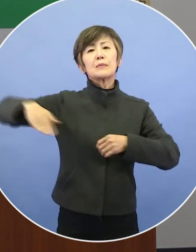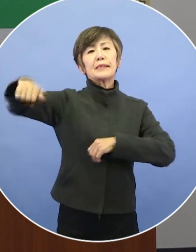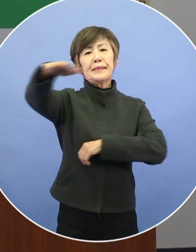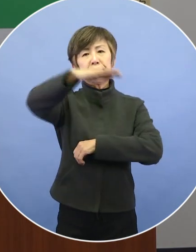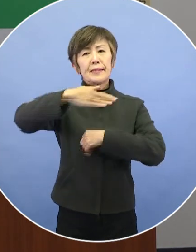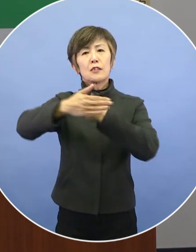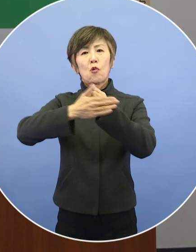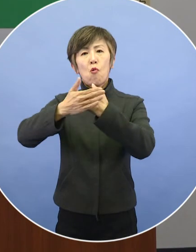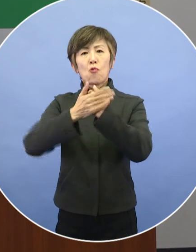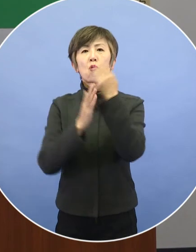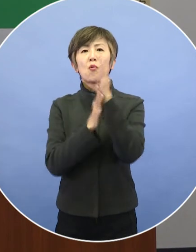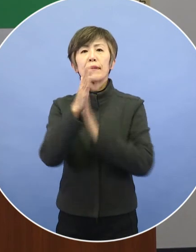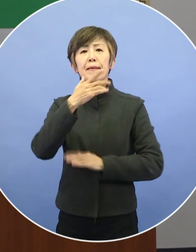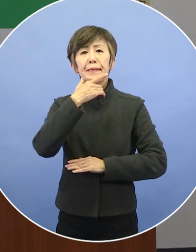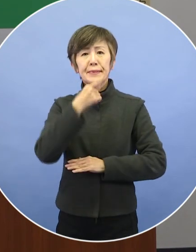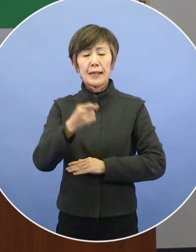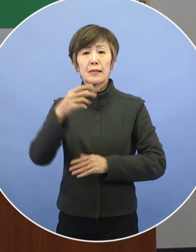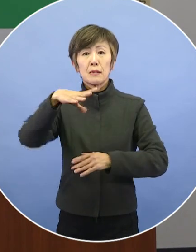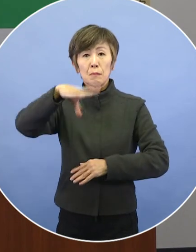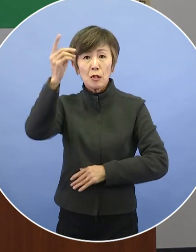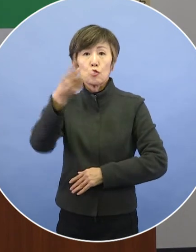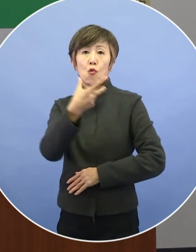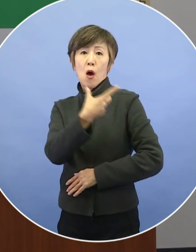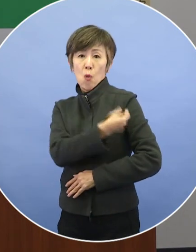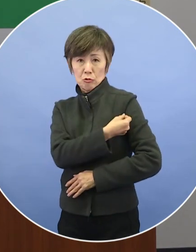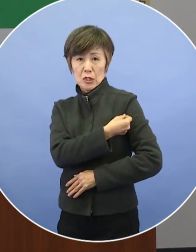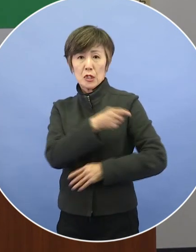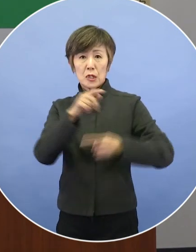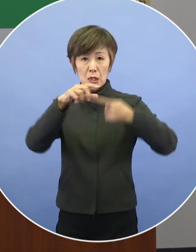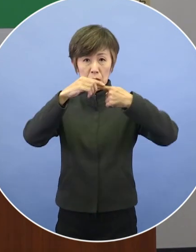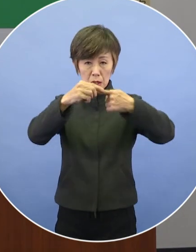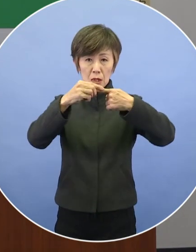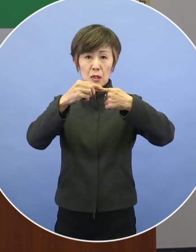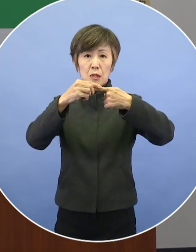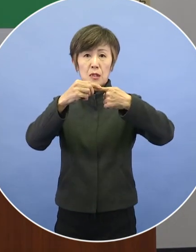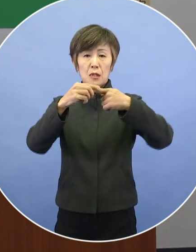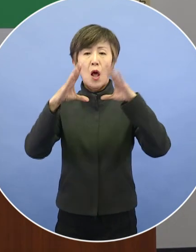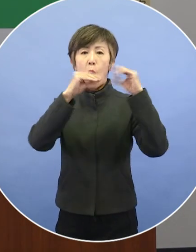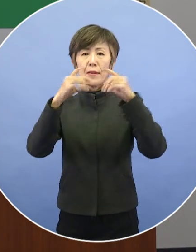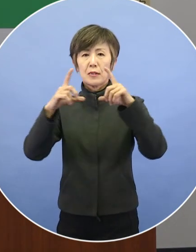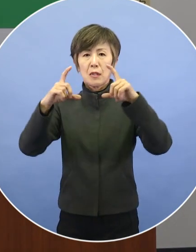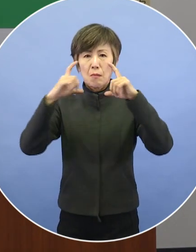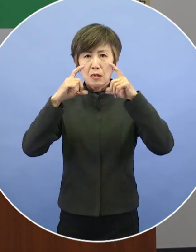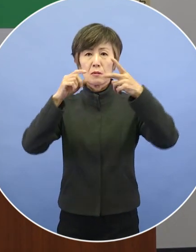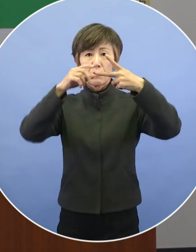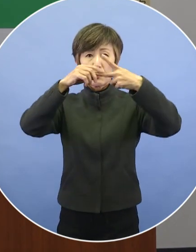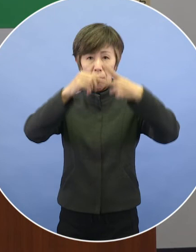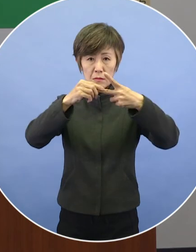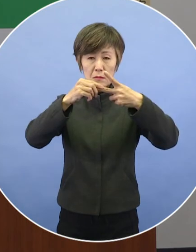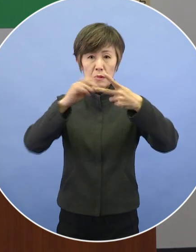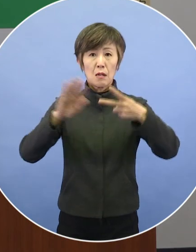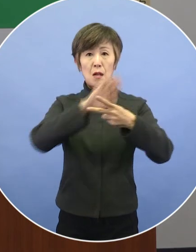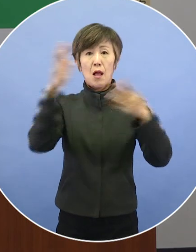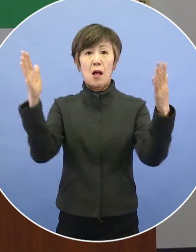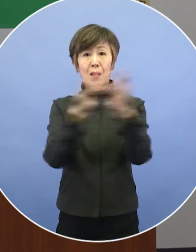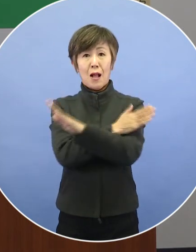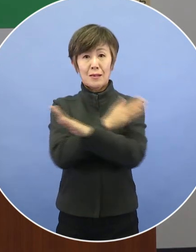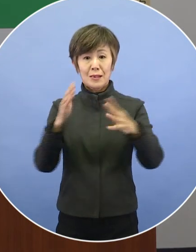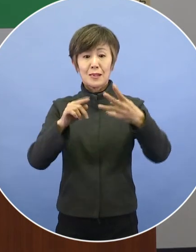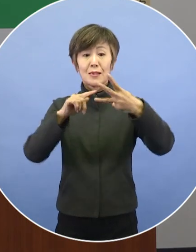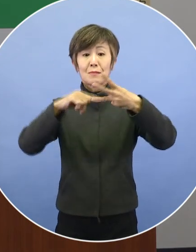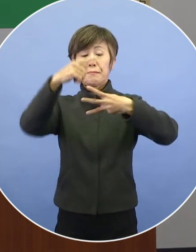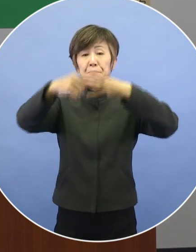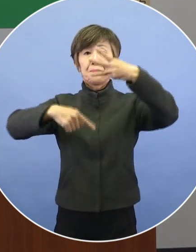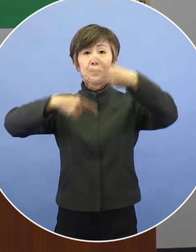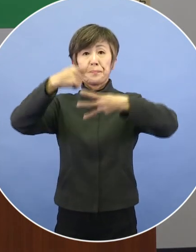ね皆様方にはまずはワクチンの接種それからお話はマスクそれから換気こう